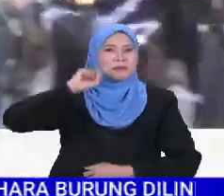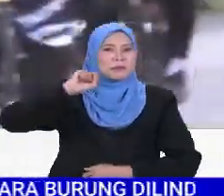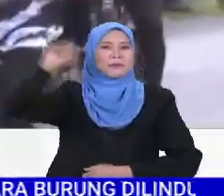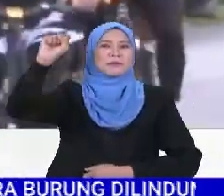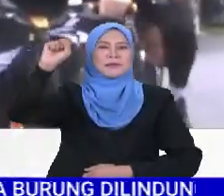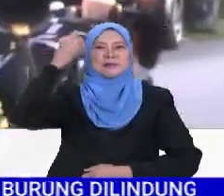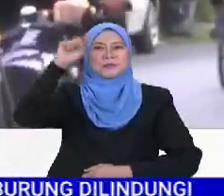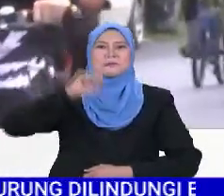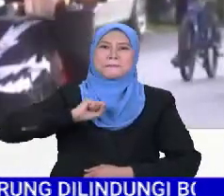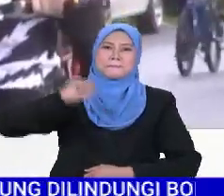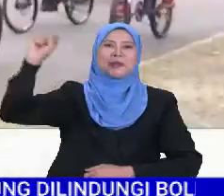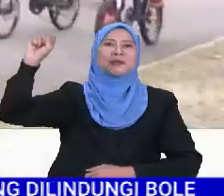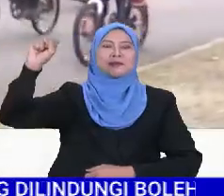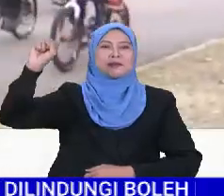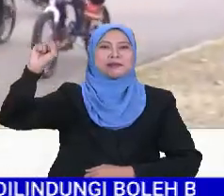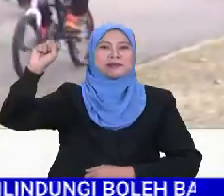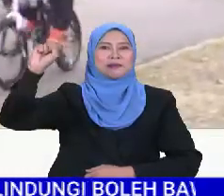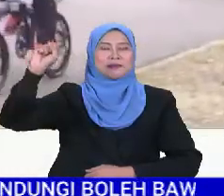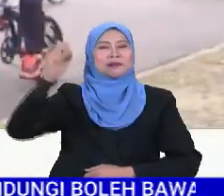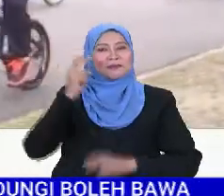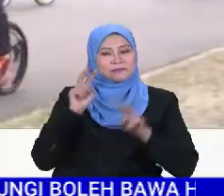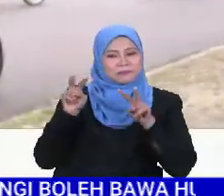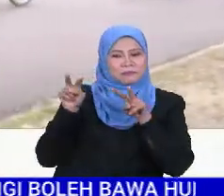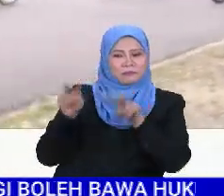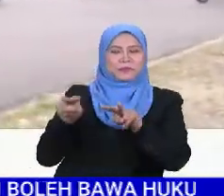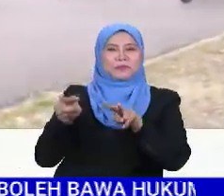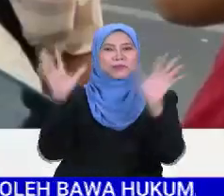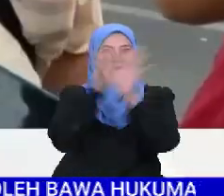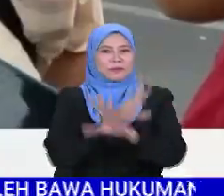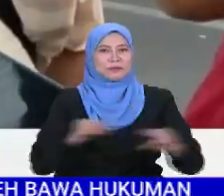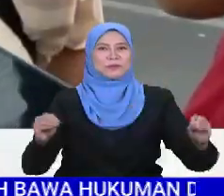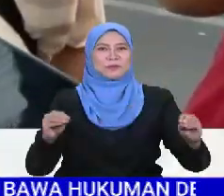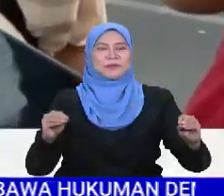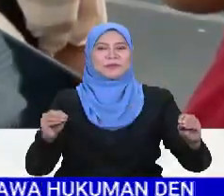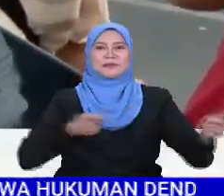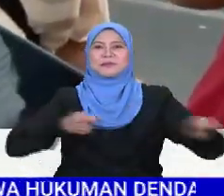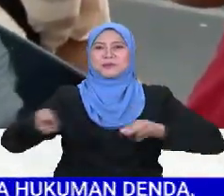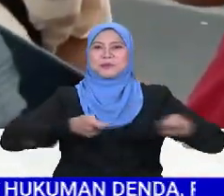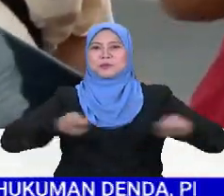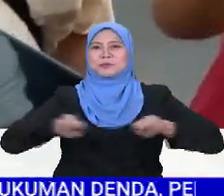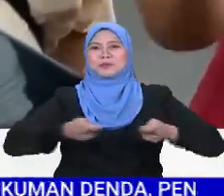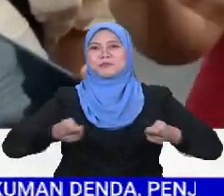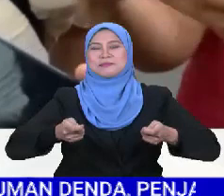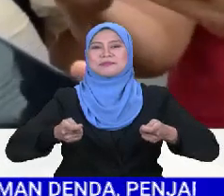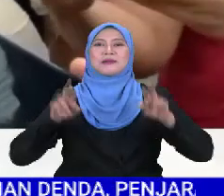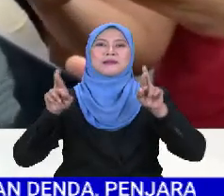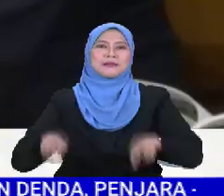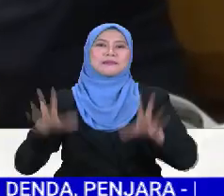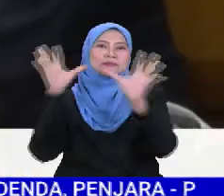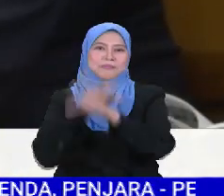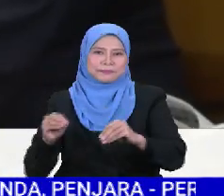pejuang kemerdekaan, ya, untuk melihat Sarawak ini ditadbir urus oleh anak tempatan